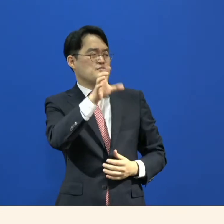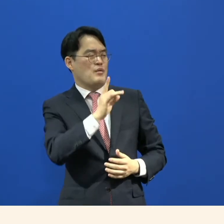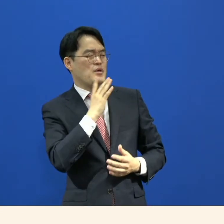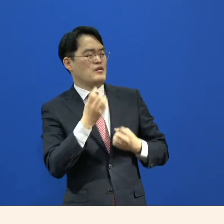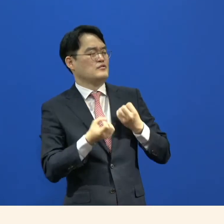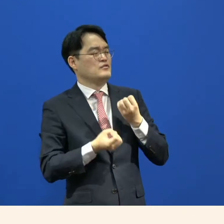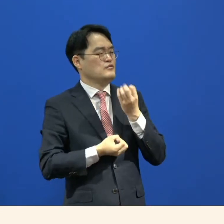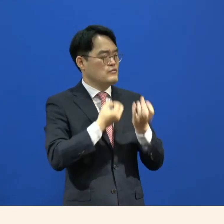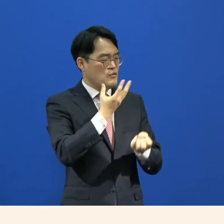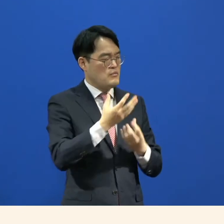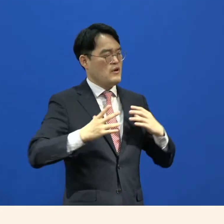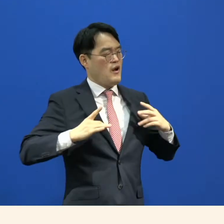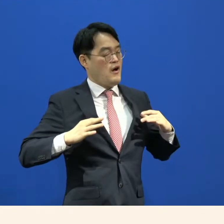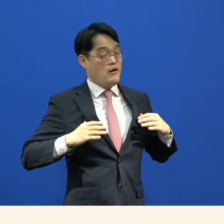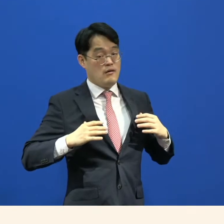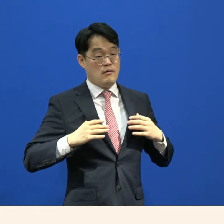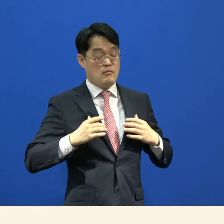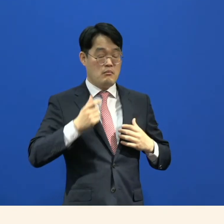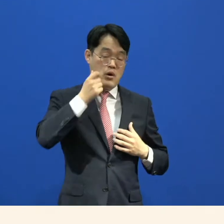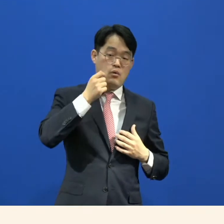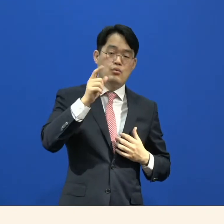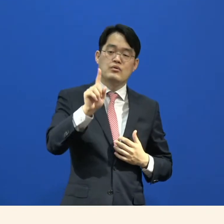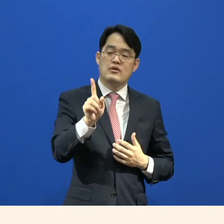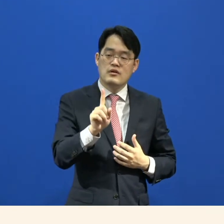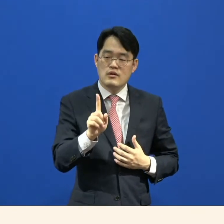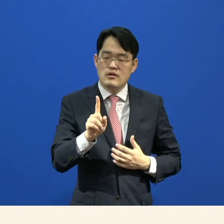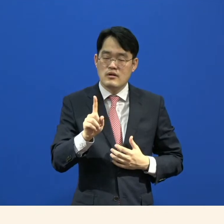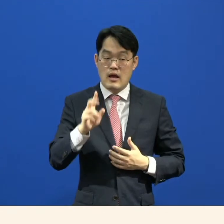바울은 십자가에 완전히 꽂힌 사람이에요.